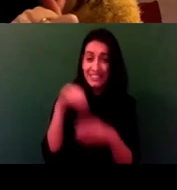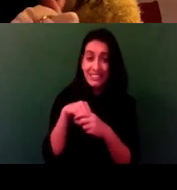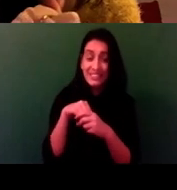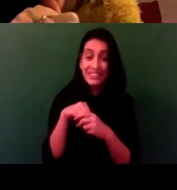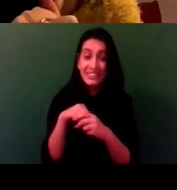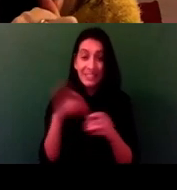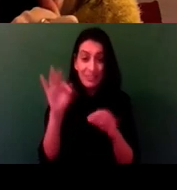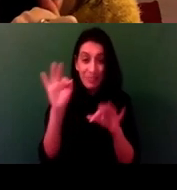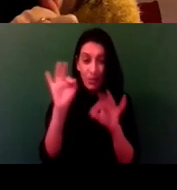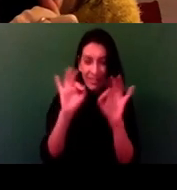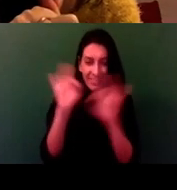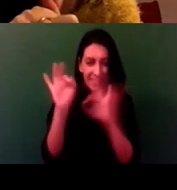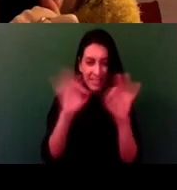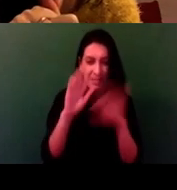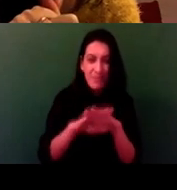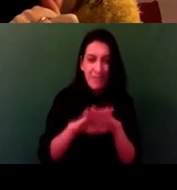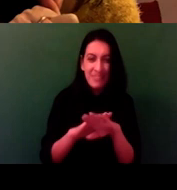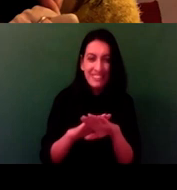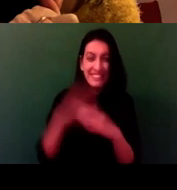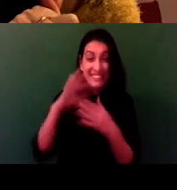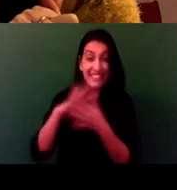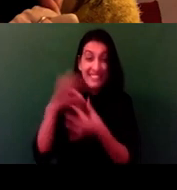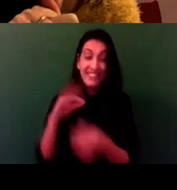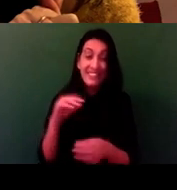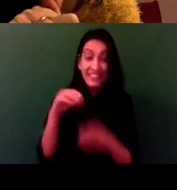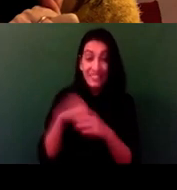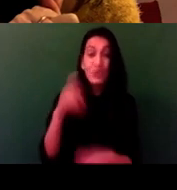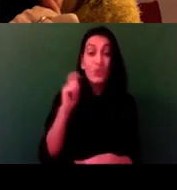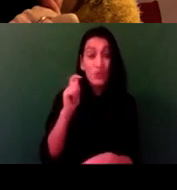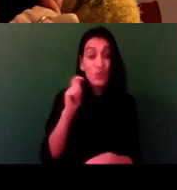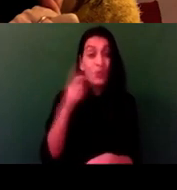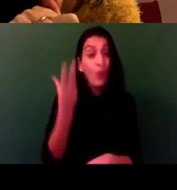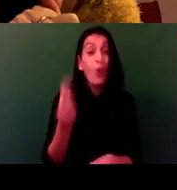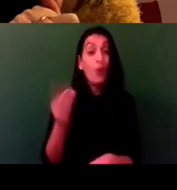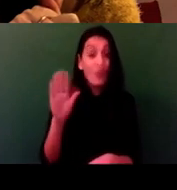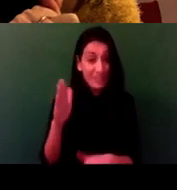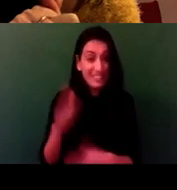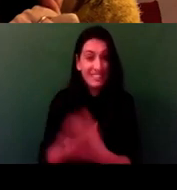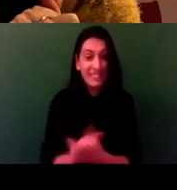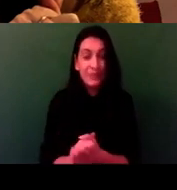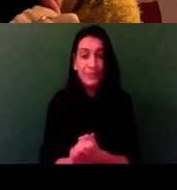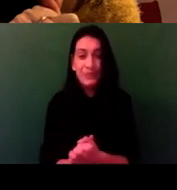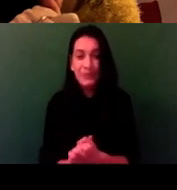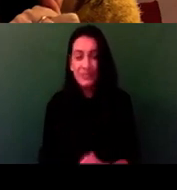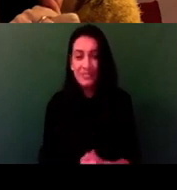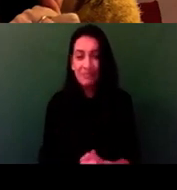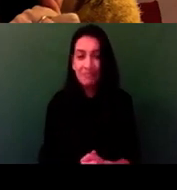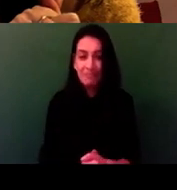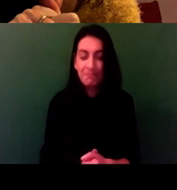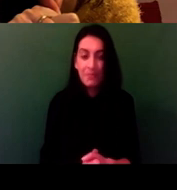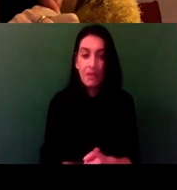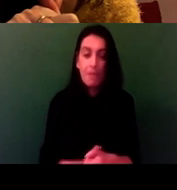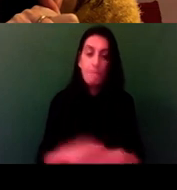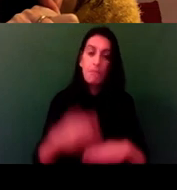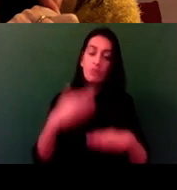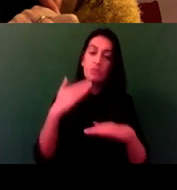şeyi çok zor geliyor çoğu zaman tasarımcılar için. O nedenle gene kamu kurumlarında çalışanlar